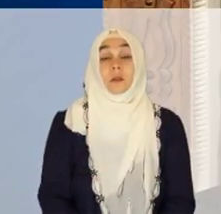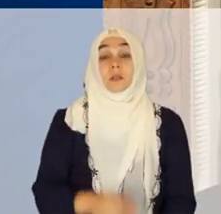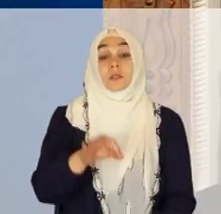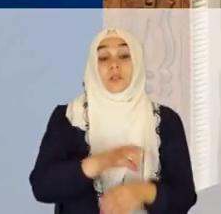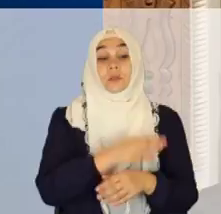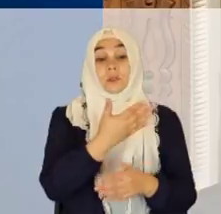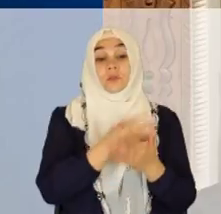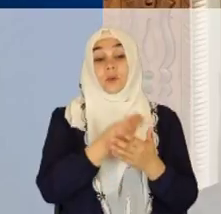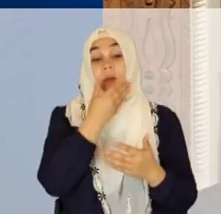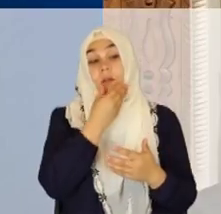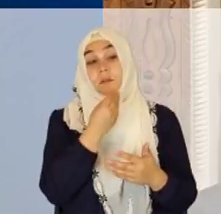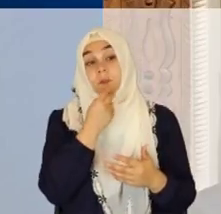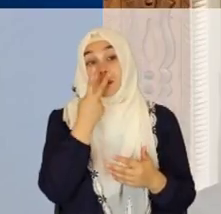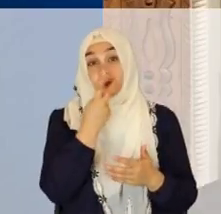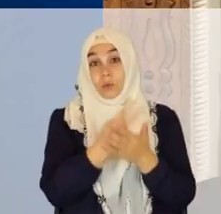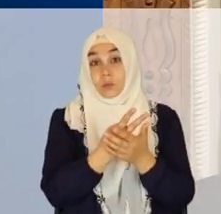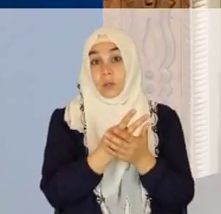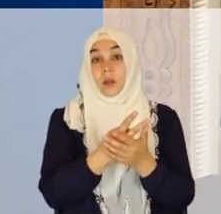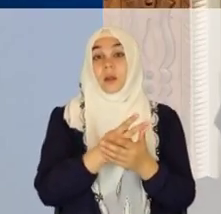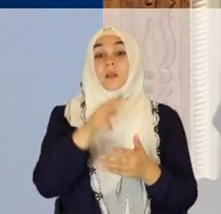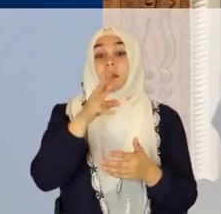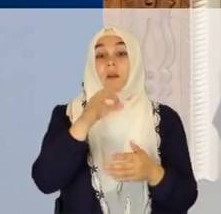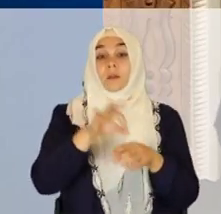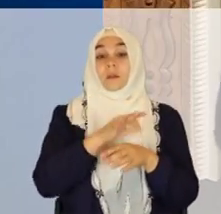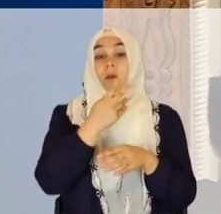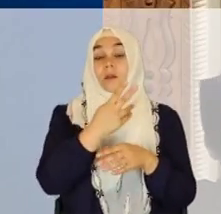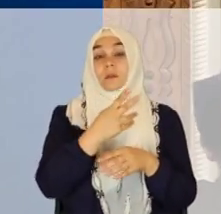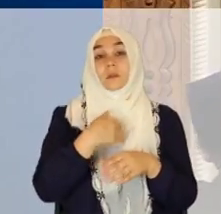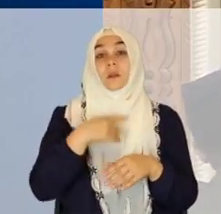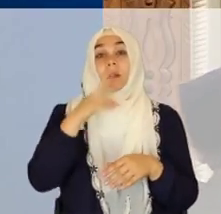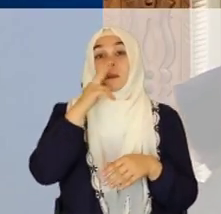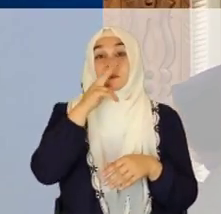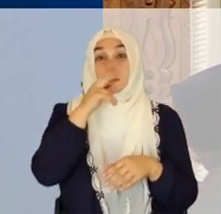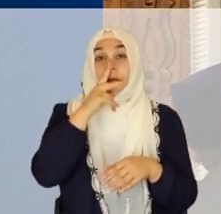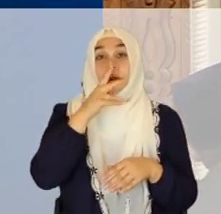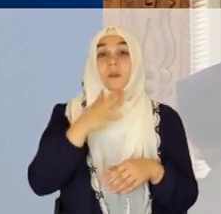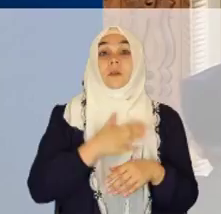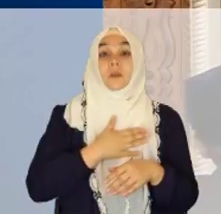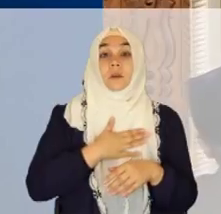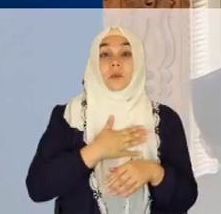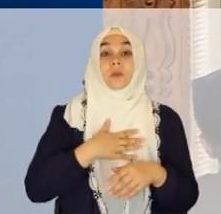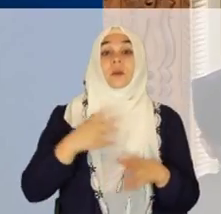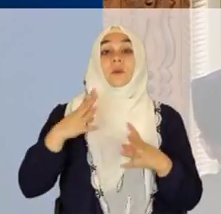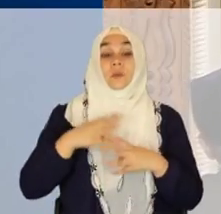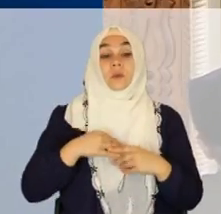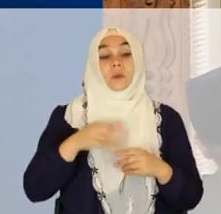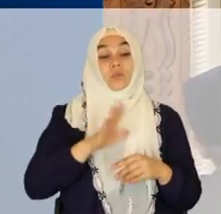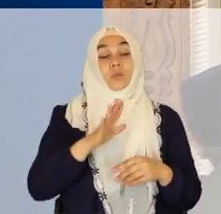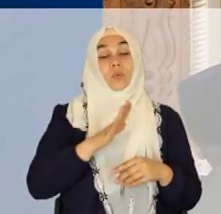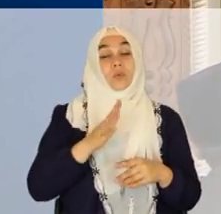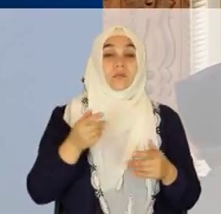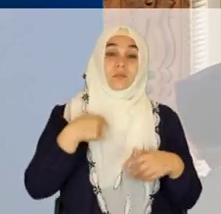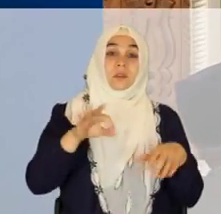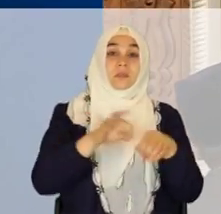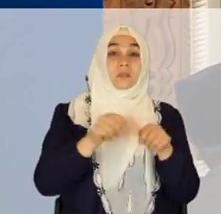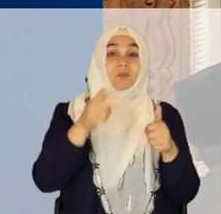Ayolini yasangan chiroyli holda ko'rsa, taloq qilgan er qilgan ishiga afsuslanib, ko'ngli moyil bo'lib, endi